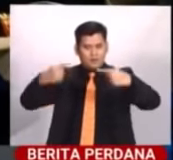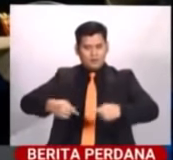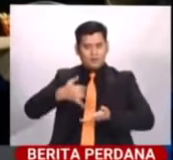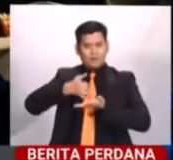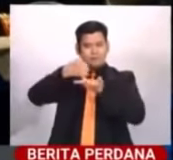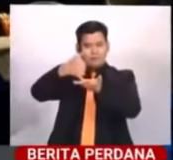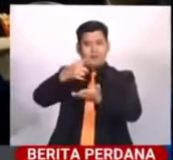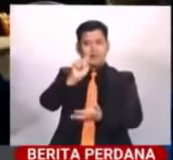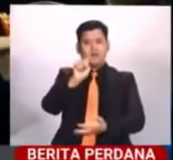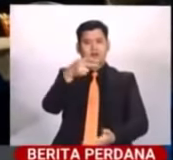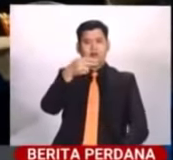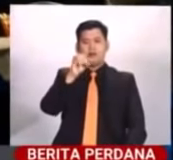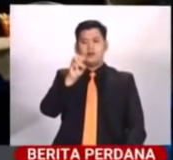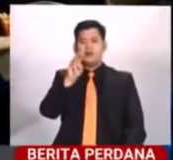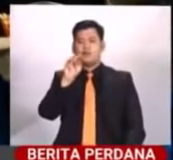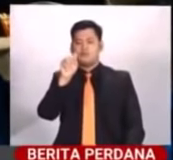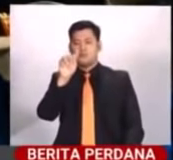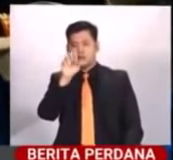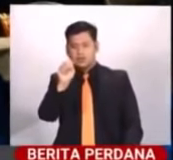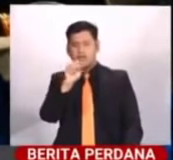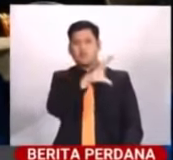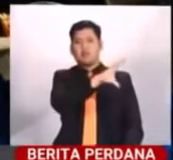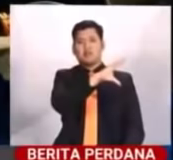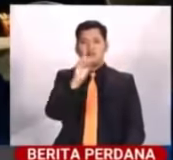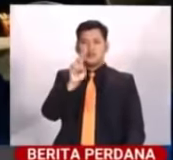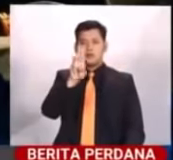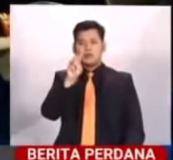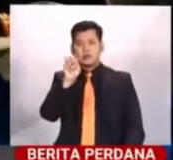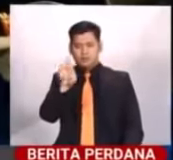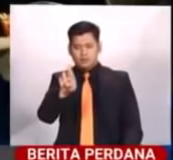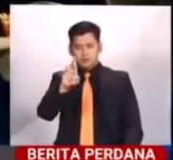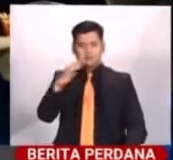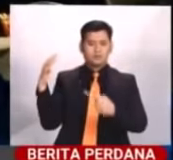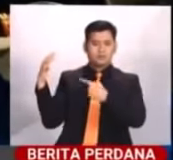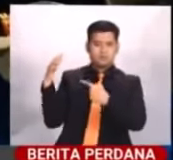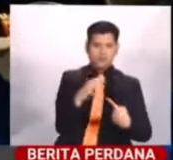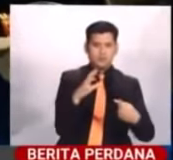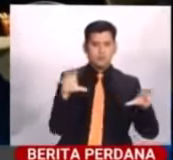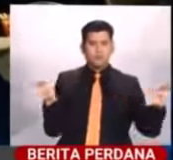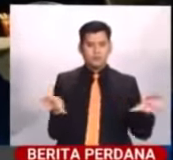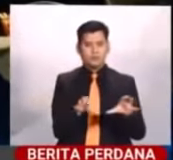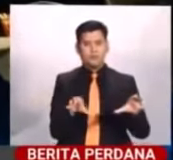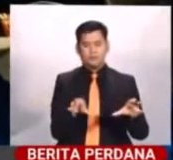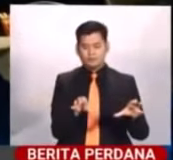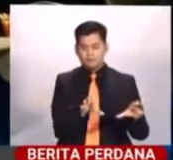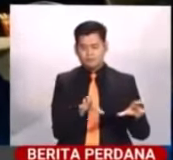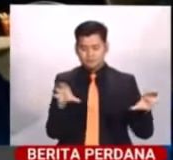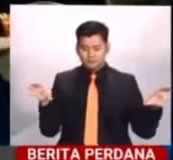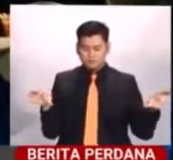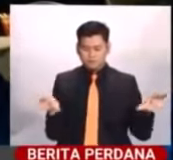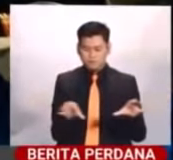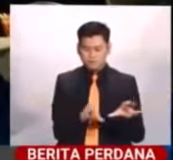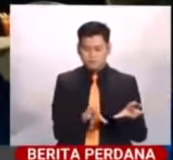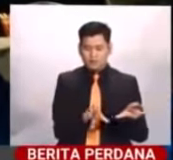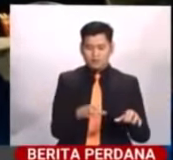dan Piala Uber 2020. Kejohanan dijadual berlangsung di Aarhus, Denmark, Mei depan.